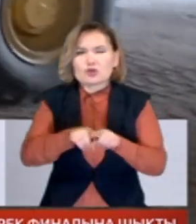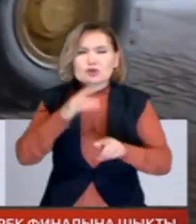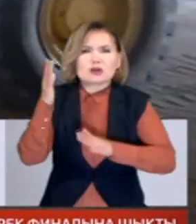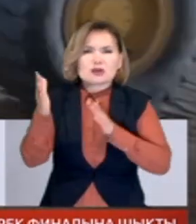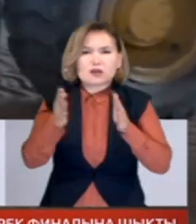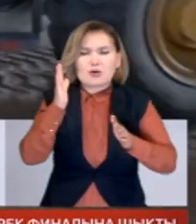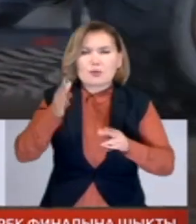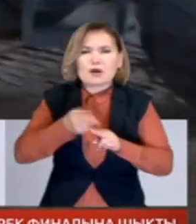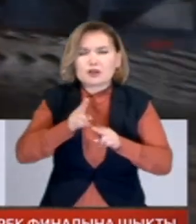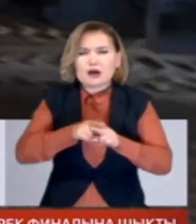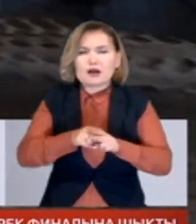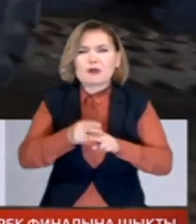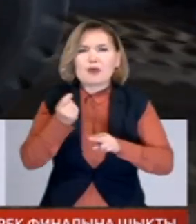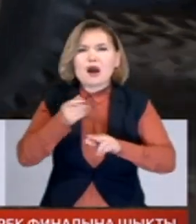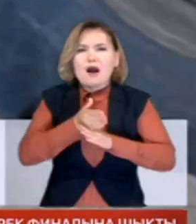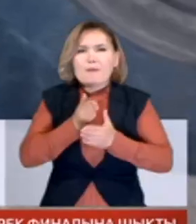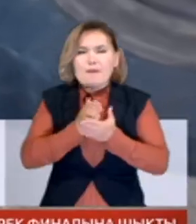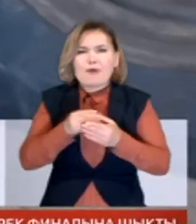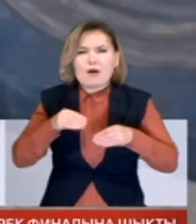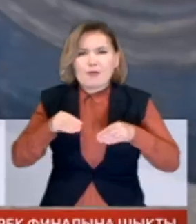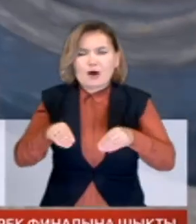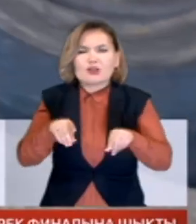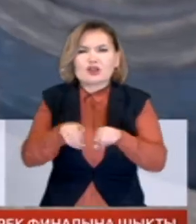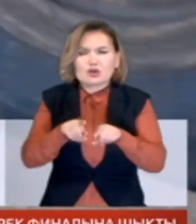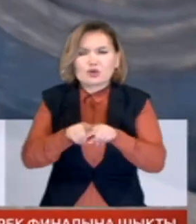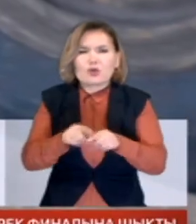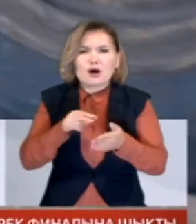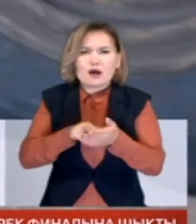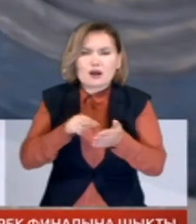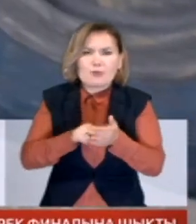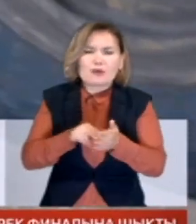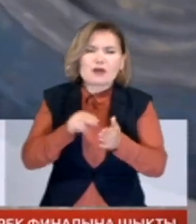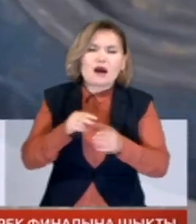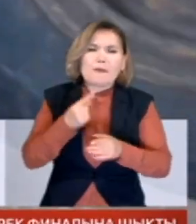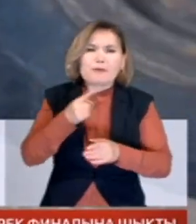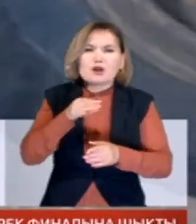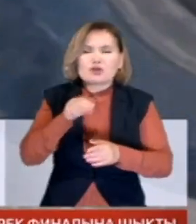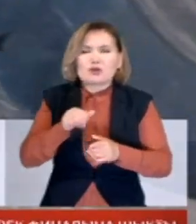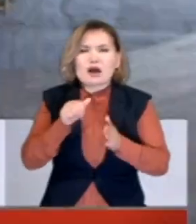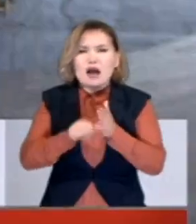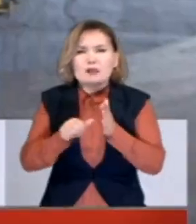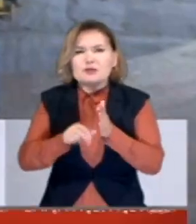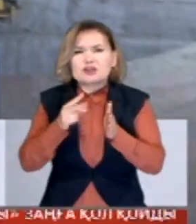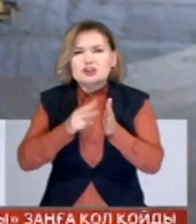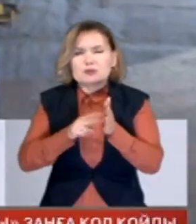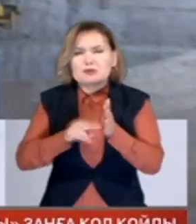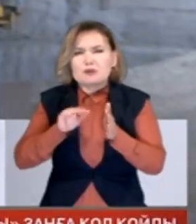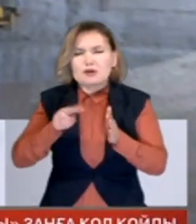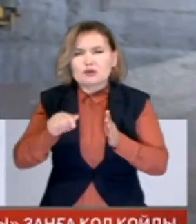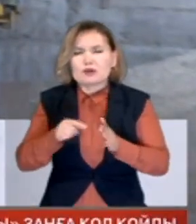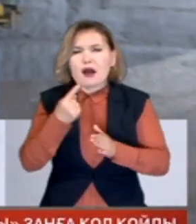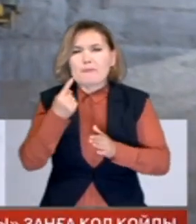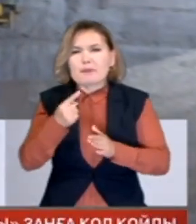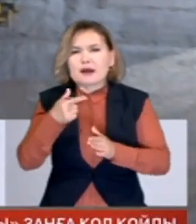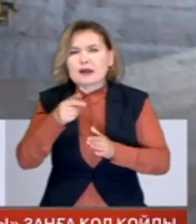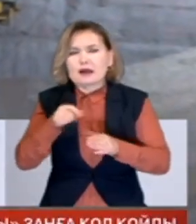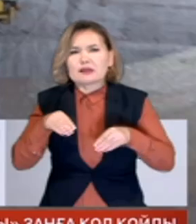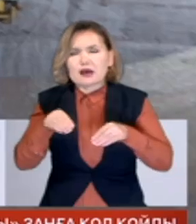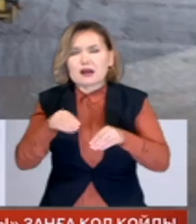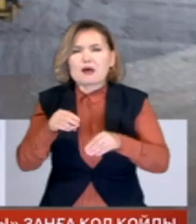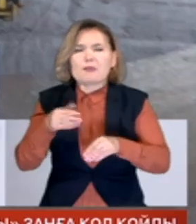шаруаны астықтың бағасы да шарасыз күйге түсірді. Әзірге тоннасы 60-70 мың теңгеден әреспай тұр. Ал 1 гектар алқаптың